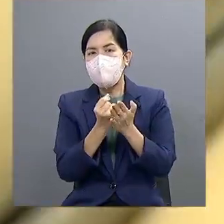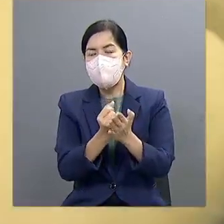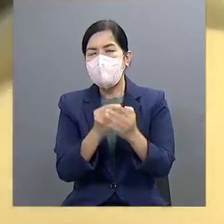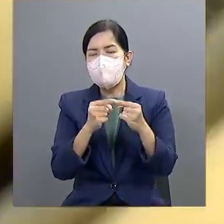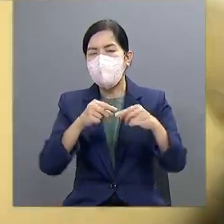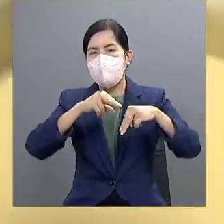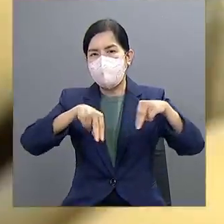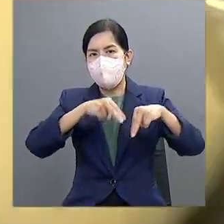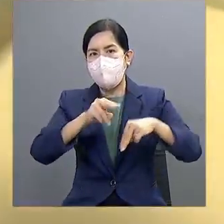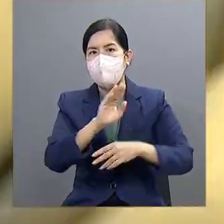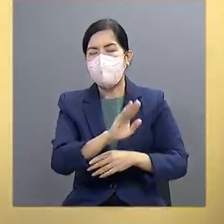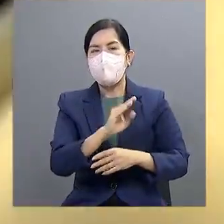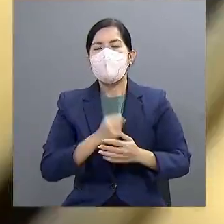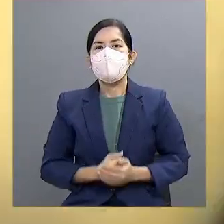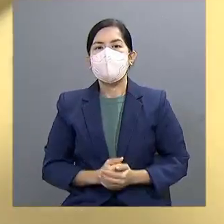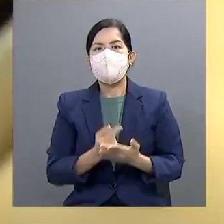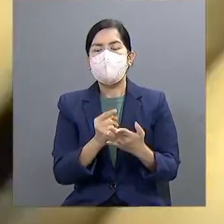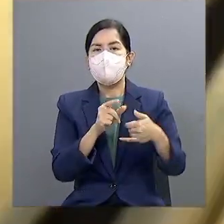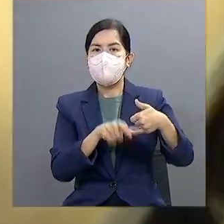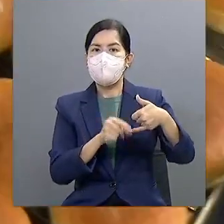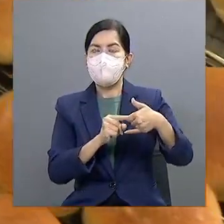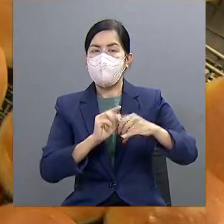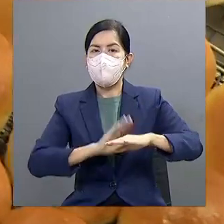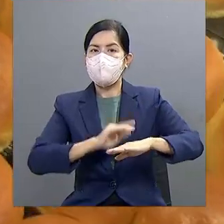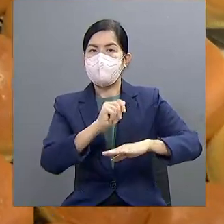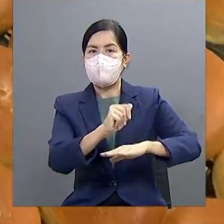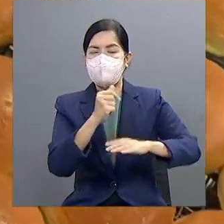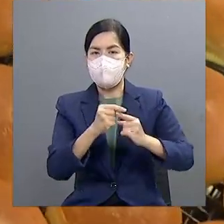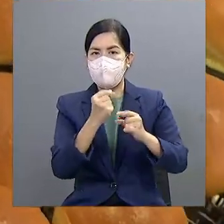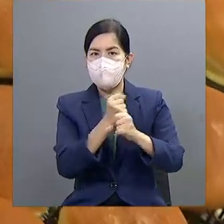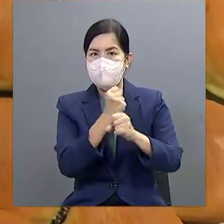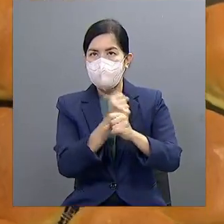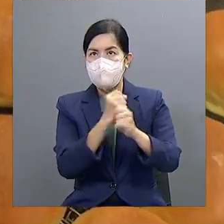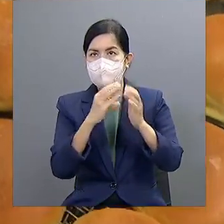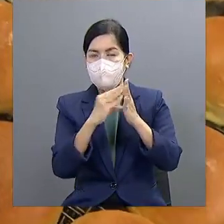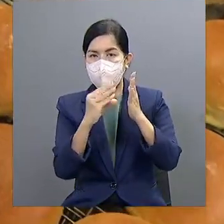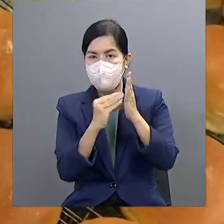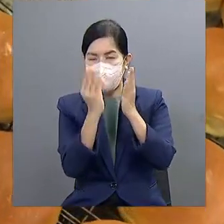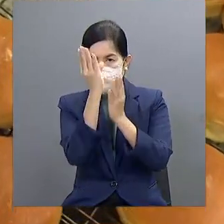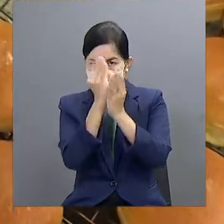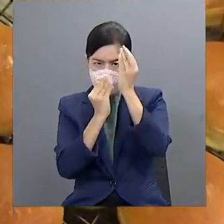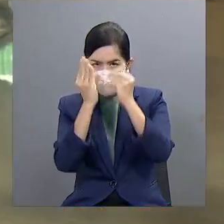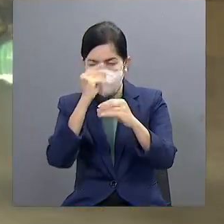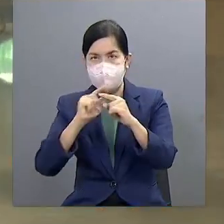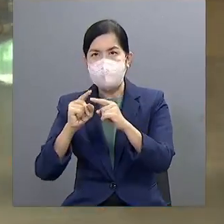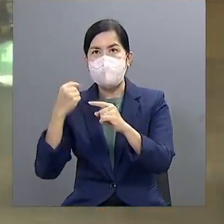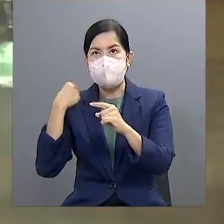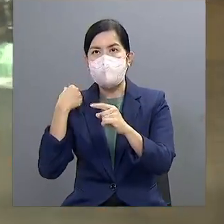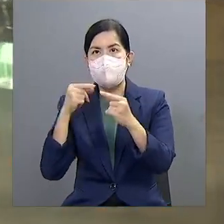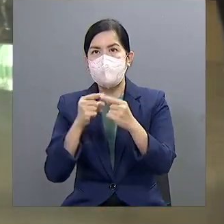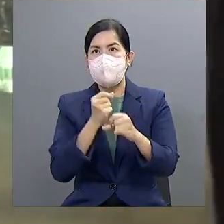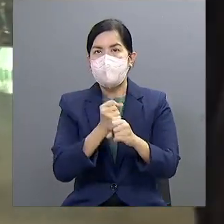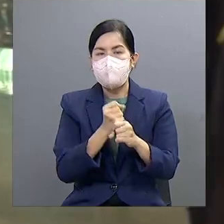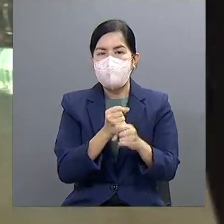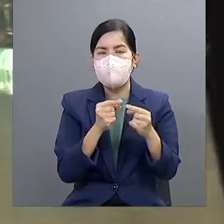ทักษะด้านวิชาชีพที่ผ่านการอบรมจากองค์กรภายนอกถูกถ่ายทอดวิชาชีพผลิตอาหารทำให้ผู้ต้อง